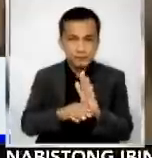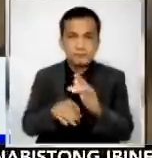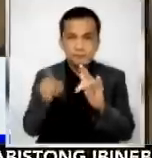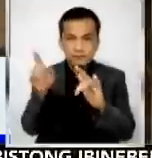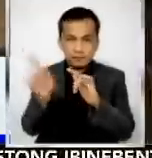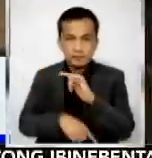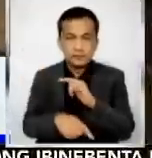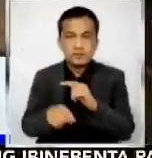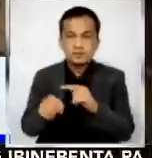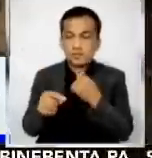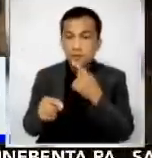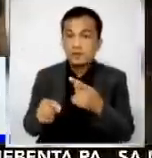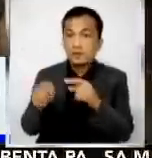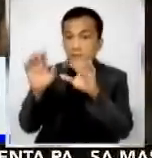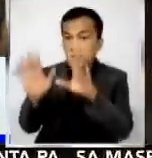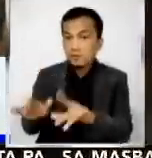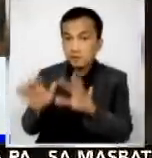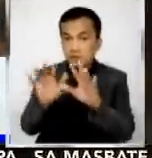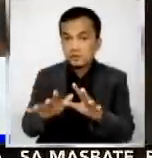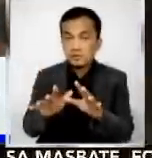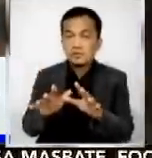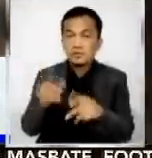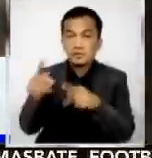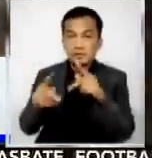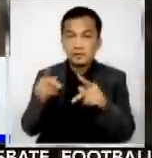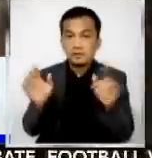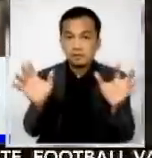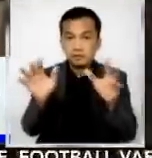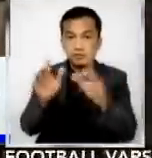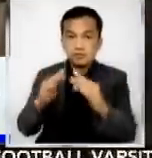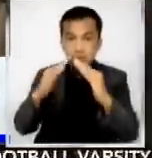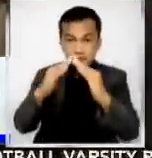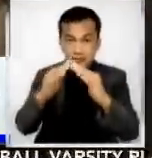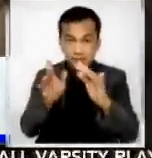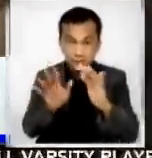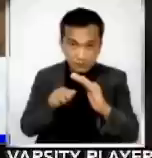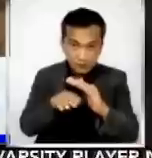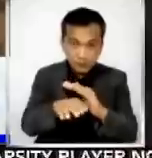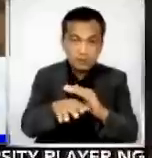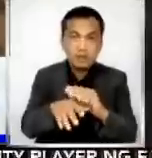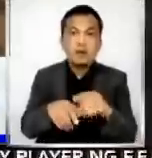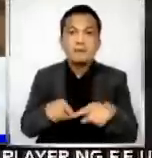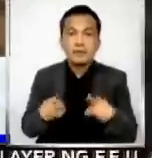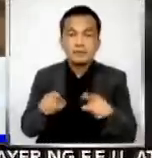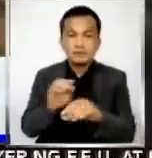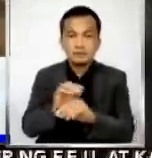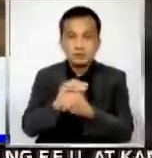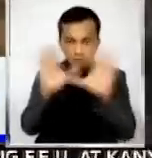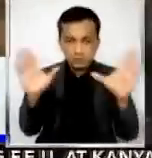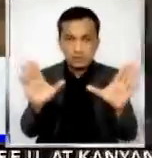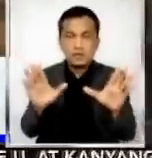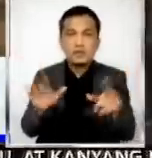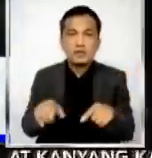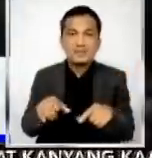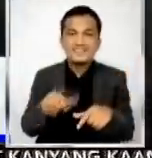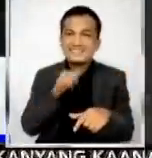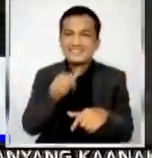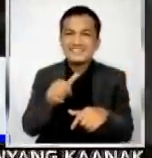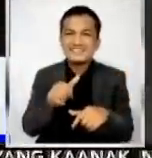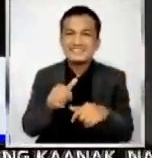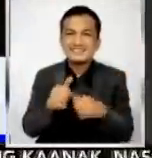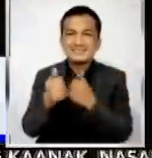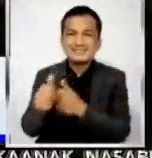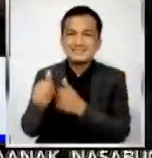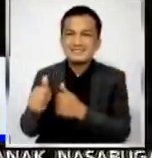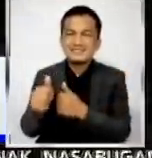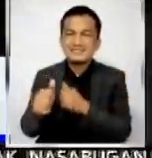kaya nagsiksika ng mga tao para sumilong. Gayunman, malinaw na paglabag pa rin ang hindi pagsuot ng mga face mask. Dagdag